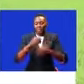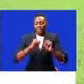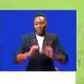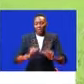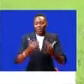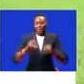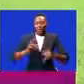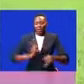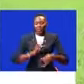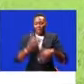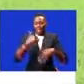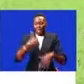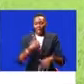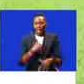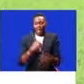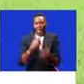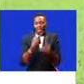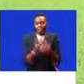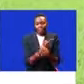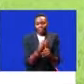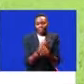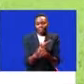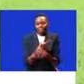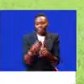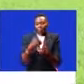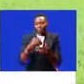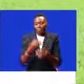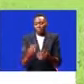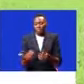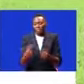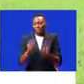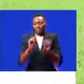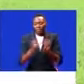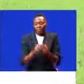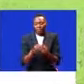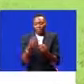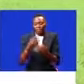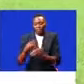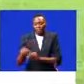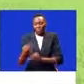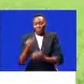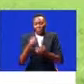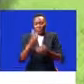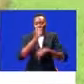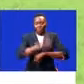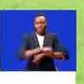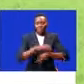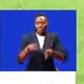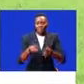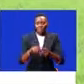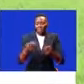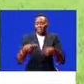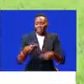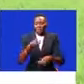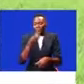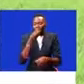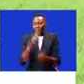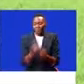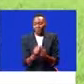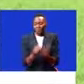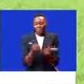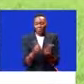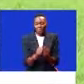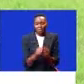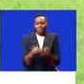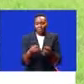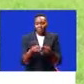wan gi pogruok ne wayudo kaka nyithindo wa madhi sikul gi ne wanyalo yudo kaka wachulo fi ne wayudo kaka wachiemo